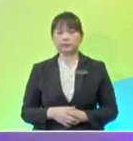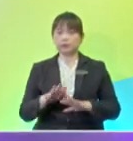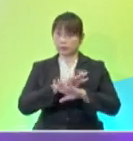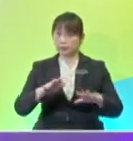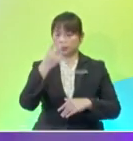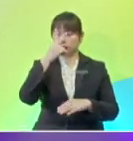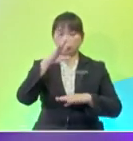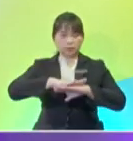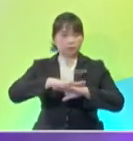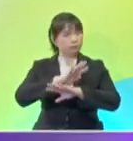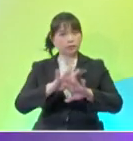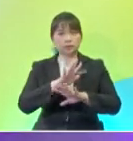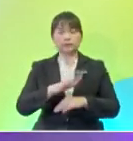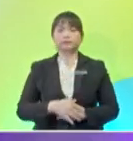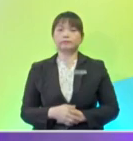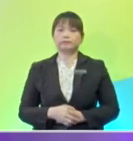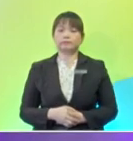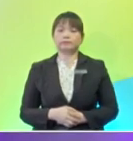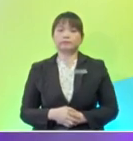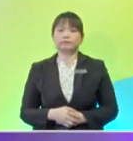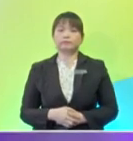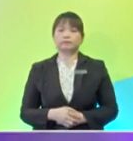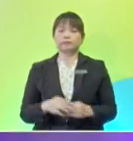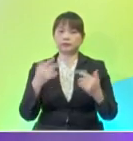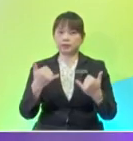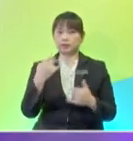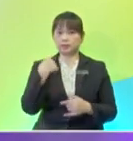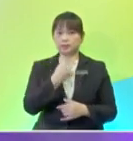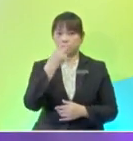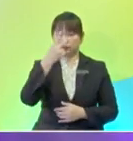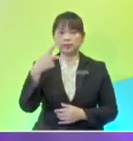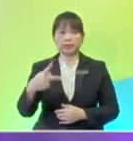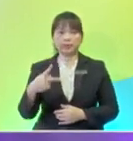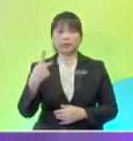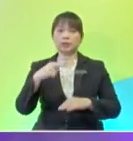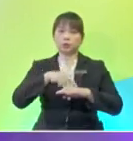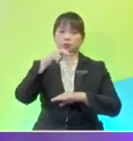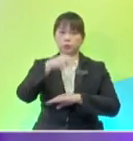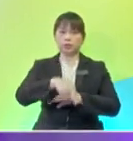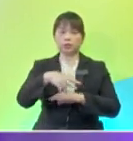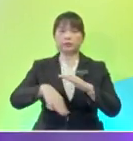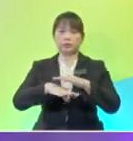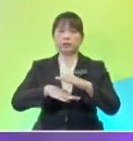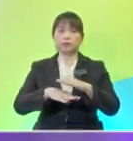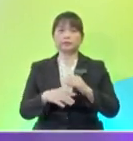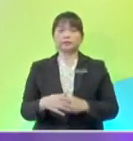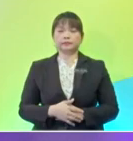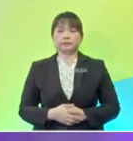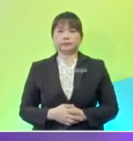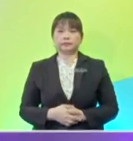oke oke kita turunkan ke bawah Dia akan pergi padaku